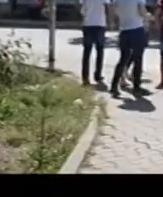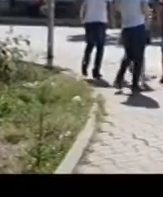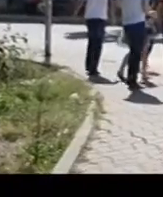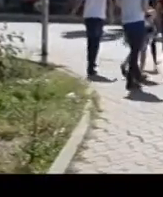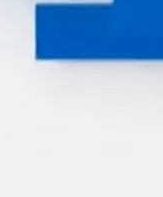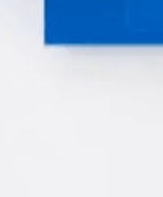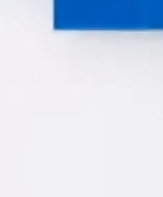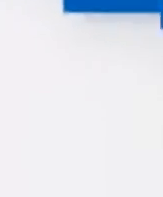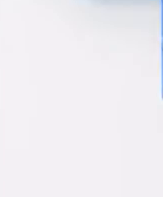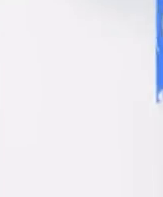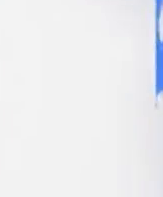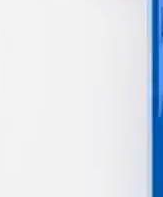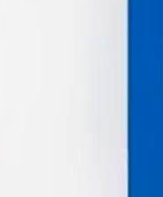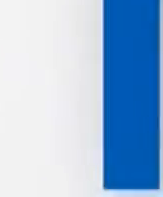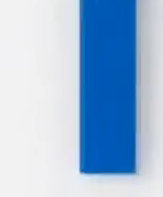«Буковина».